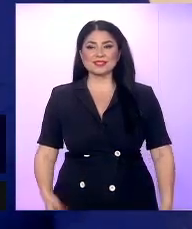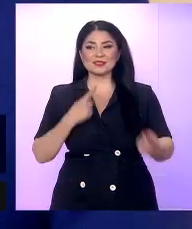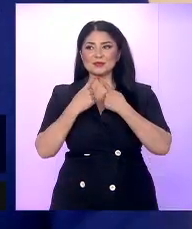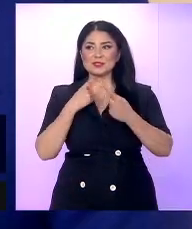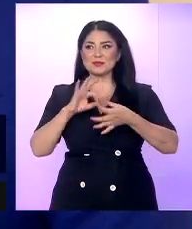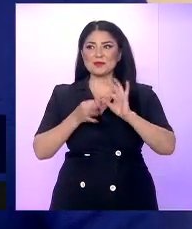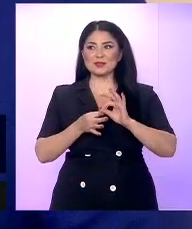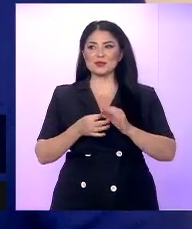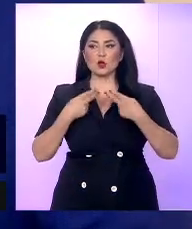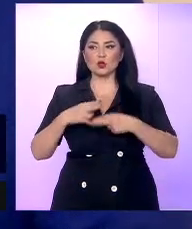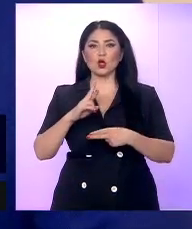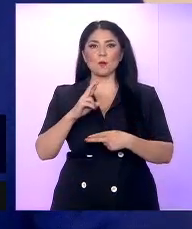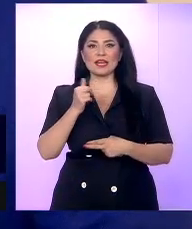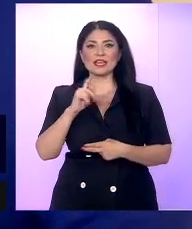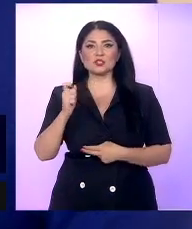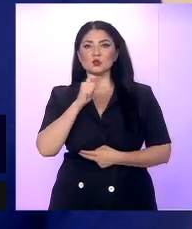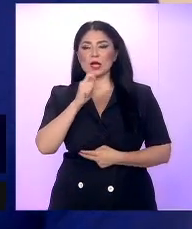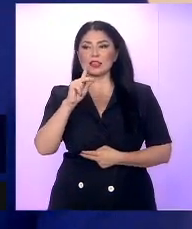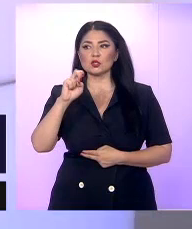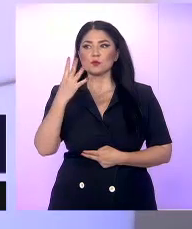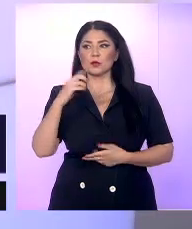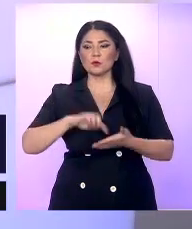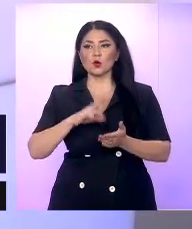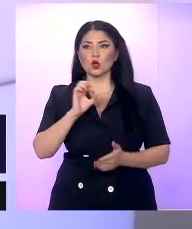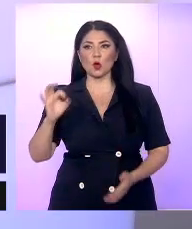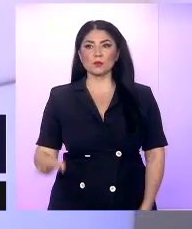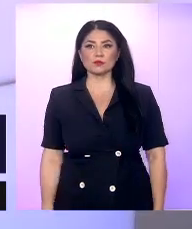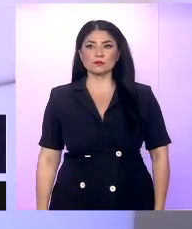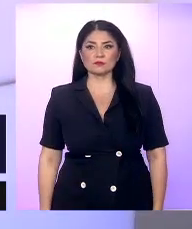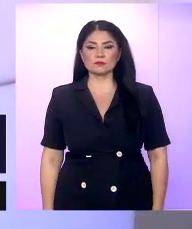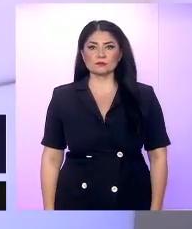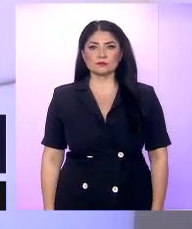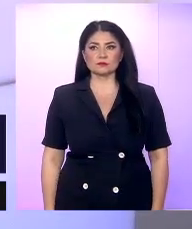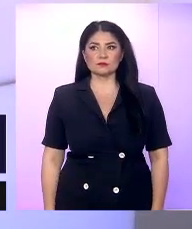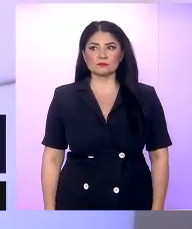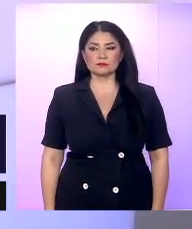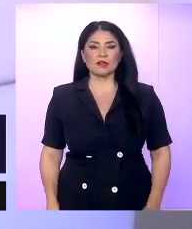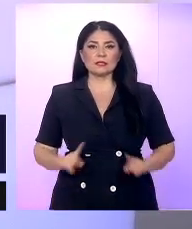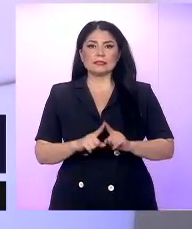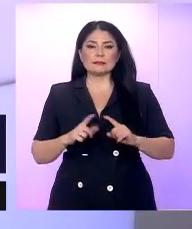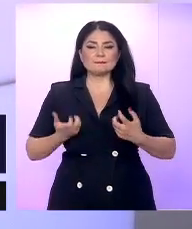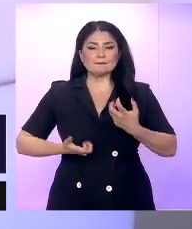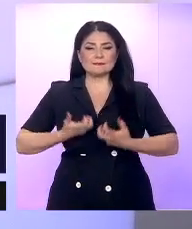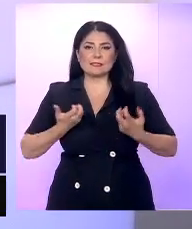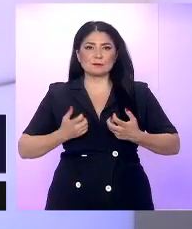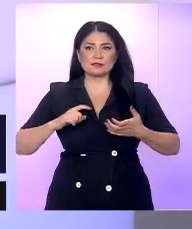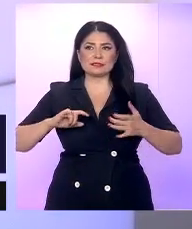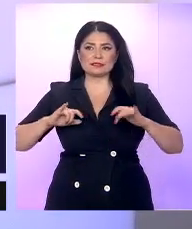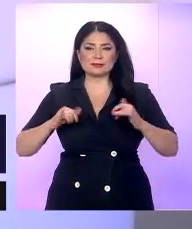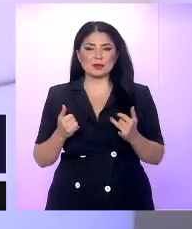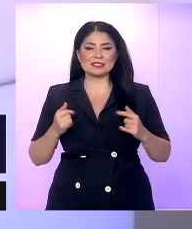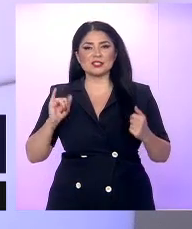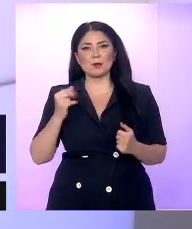Dezbatem subiectul în continuare cu Robert Chiș, jurnalist Digi24.ro. Bună dimineața, Robert! Bună dimineața! S-a încins cartoful și în PSD. Un post extrem de